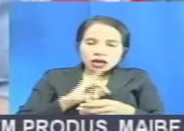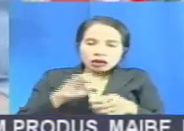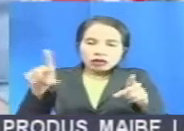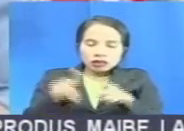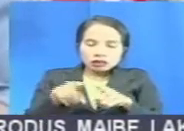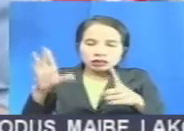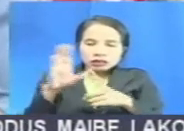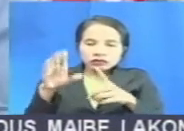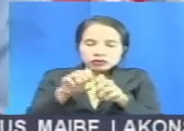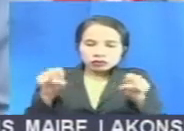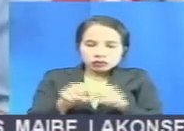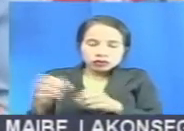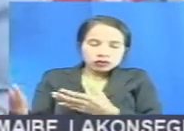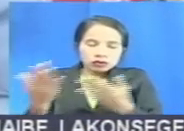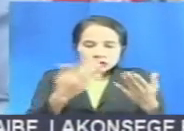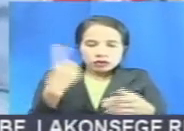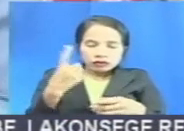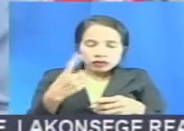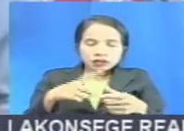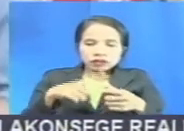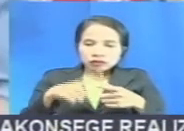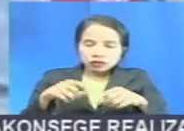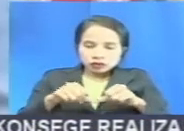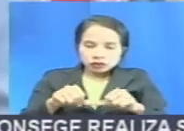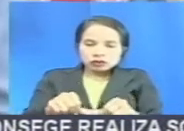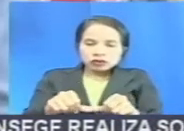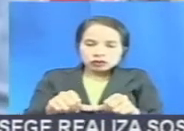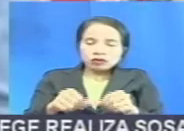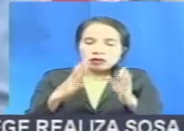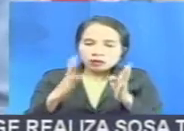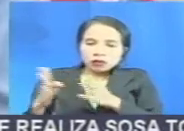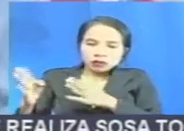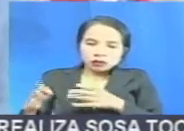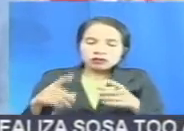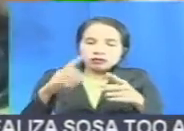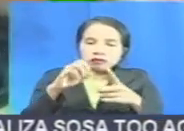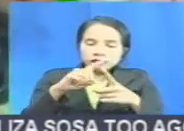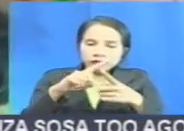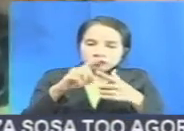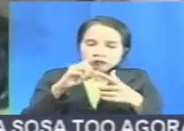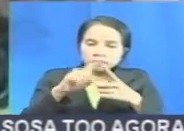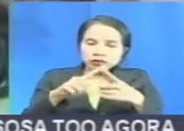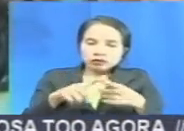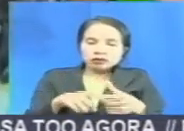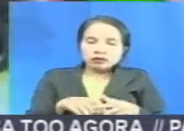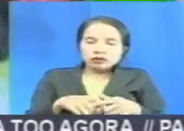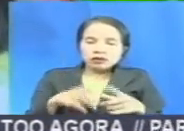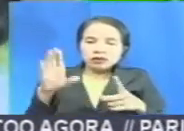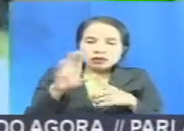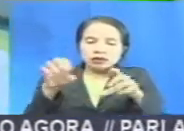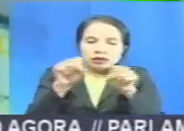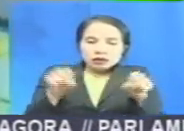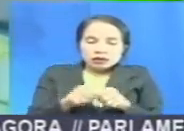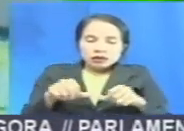isabele por sisu ne bamos kotu depois kontinuasaun in valia por sisu ia fase segundo. Líder suku ne continua avisa ba